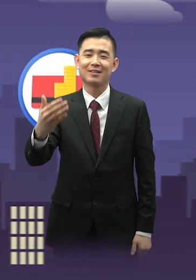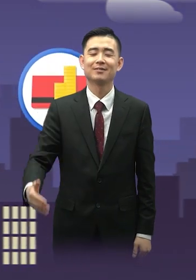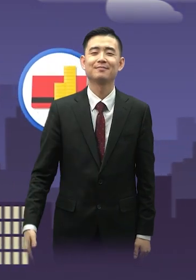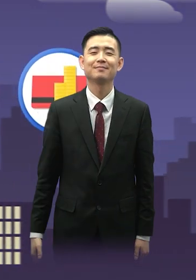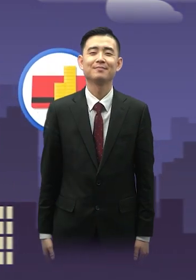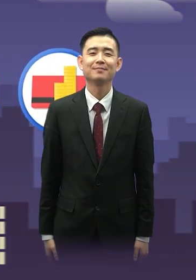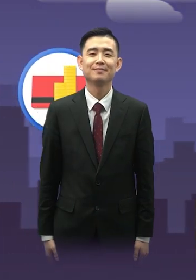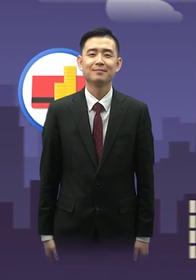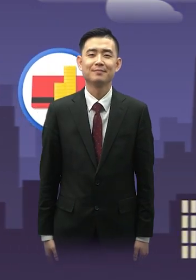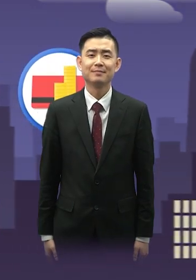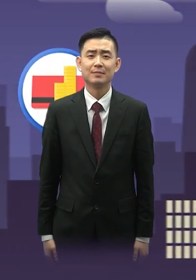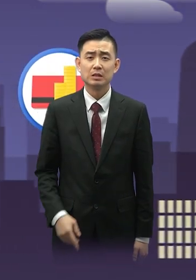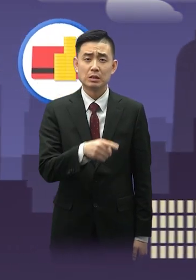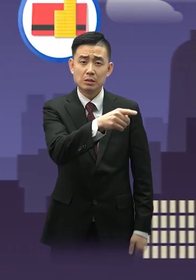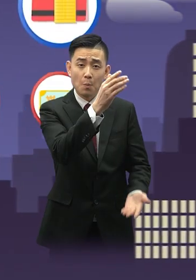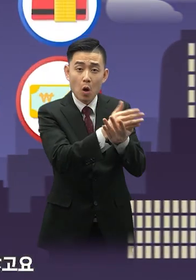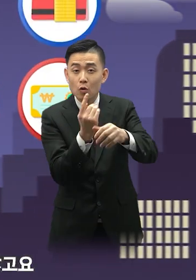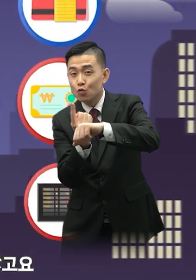보호해요.